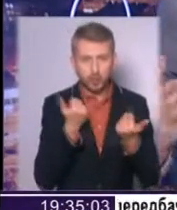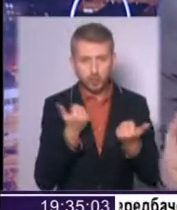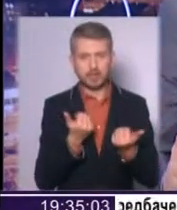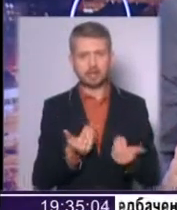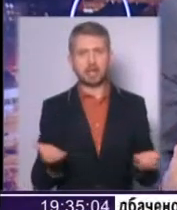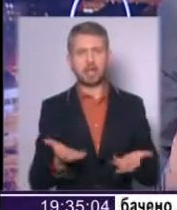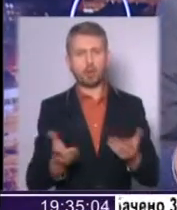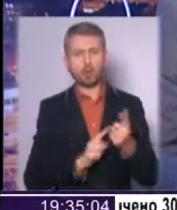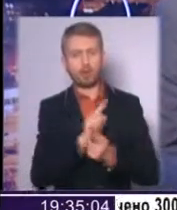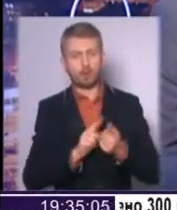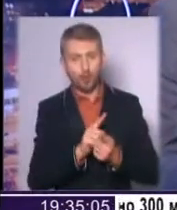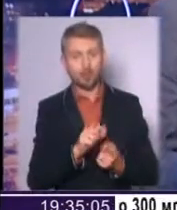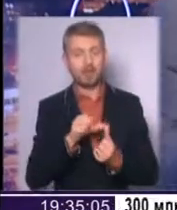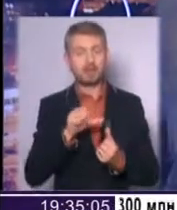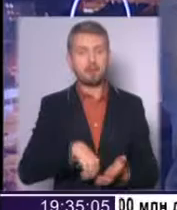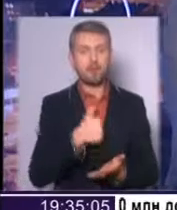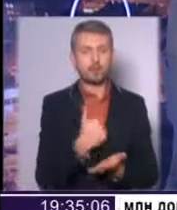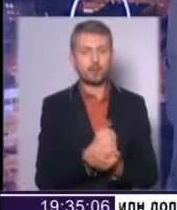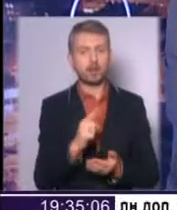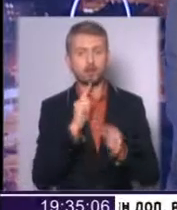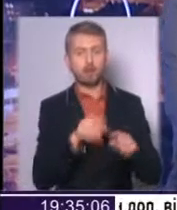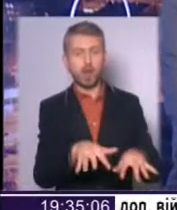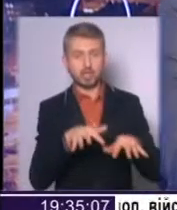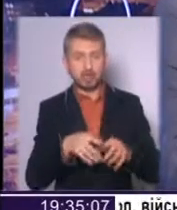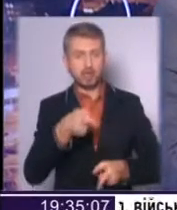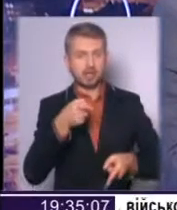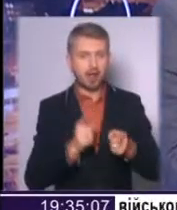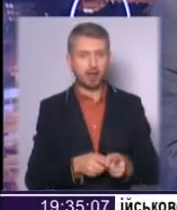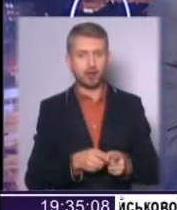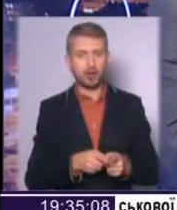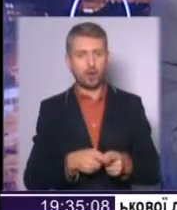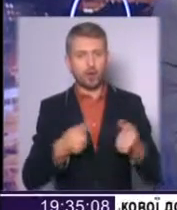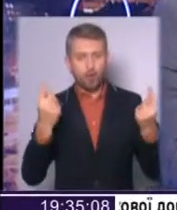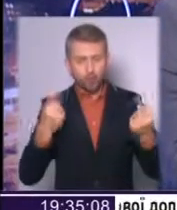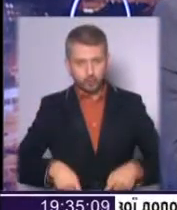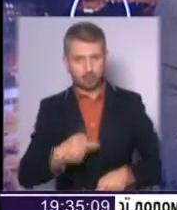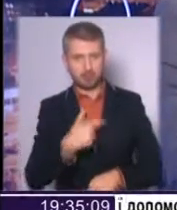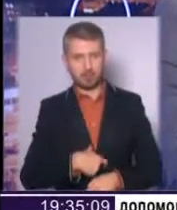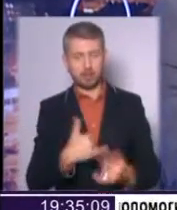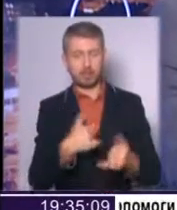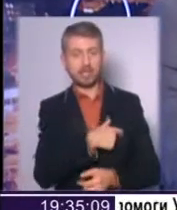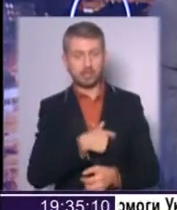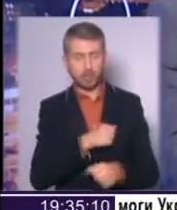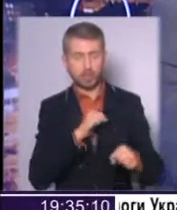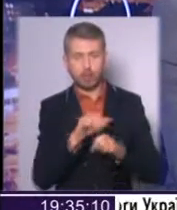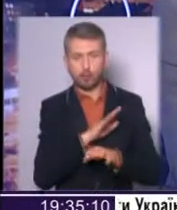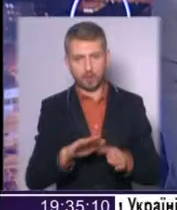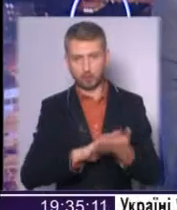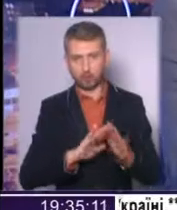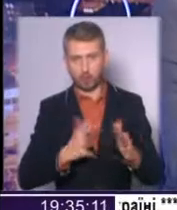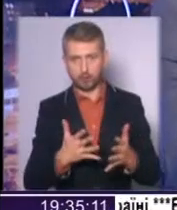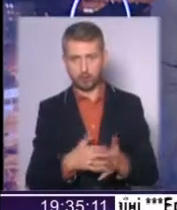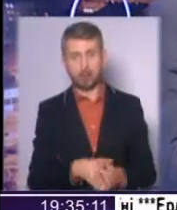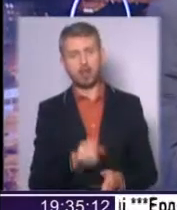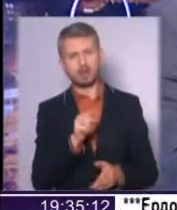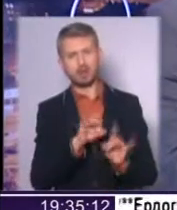Реформа в міліції. Взяли сепаратистів, вдягнули форму нову і назвали це реформою. І тих самих Паскала попризначали керівниками